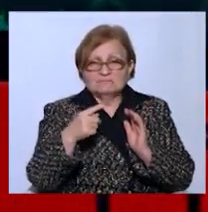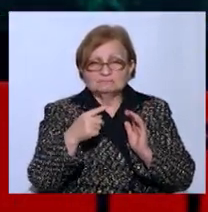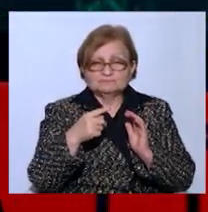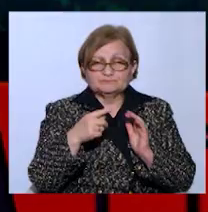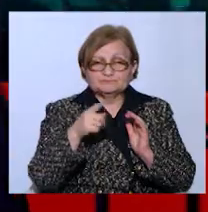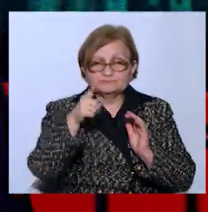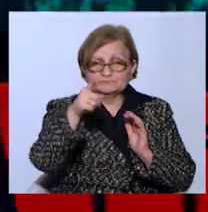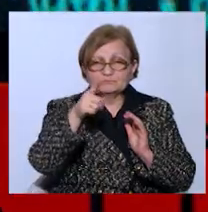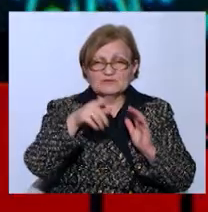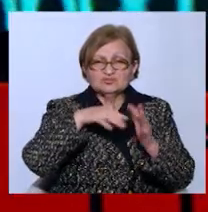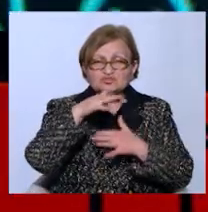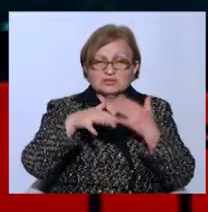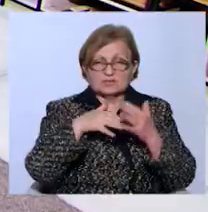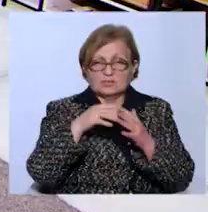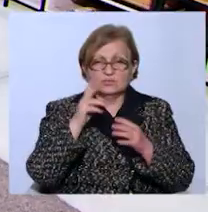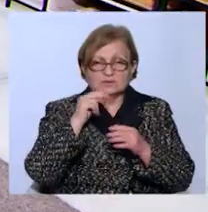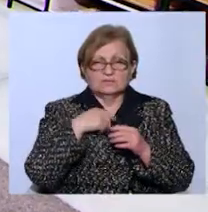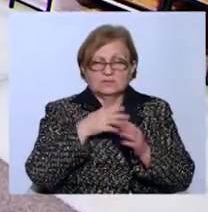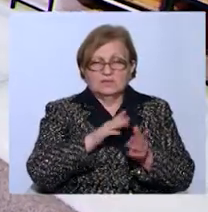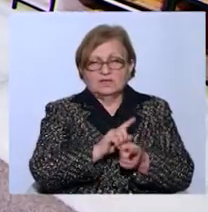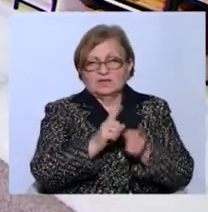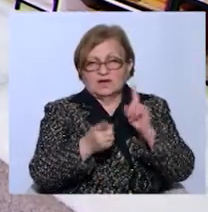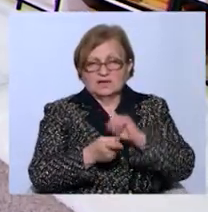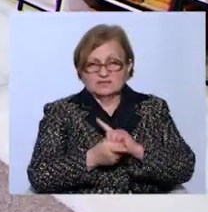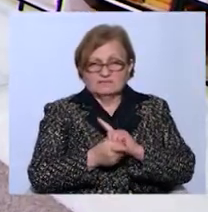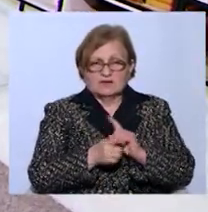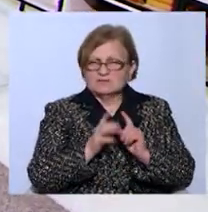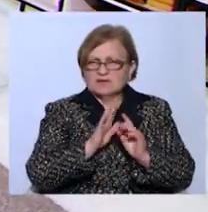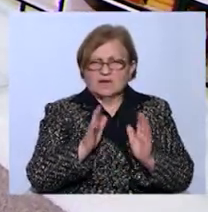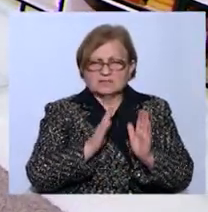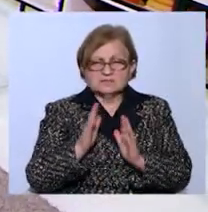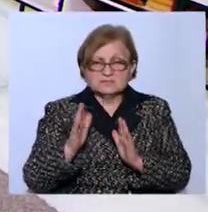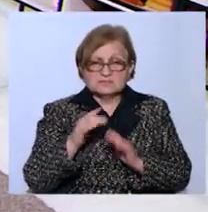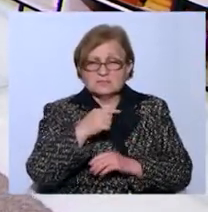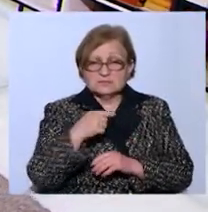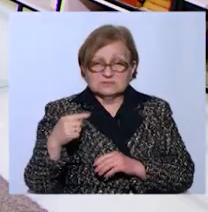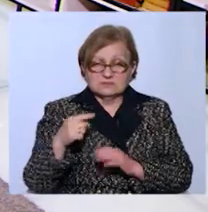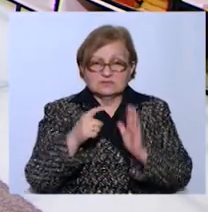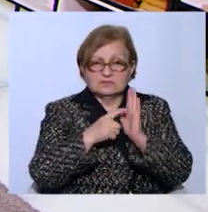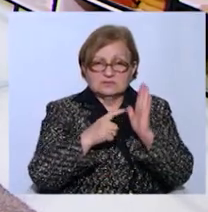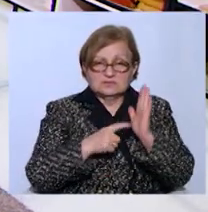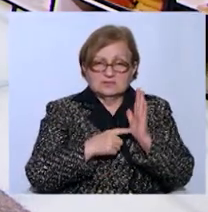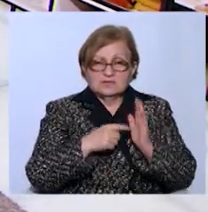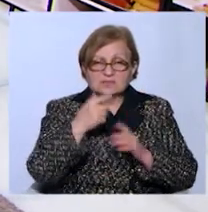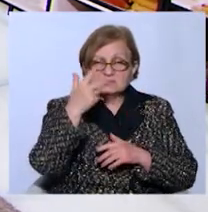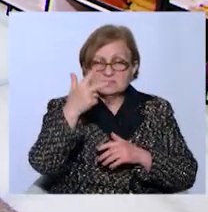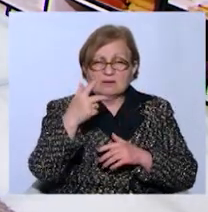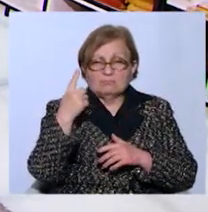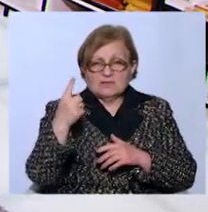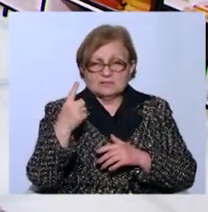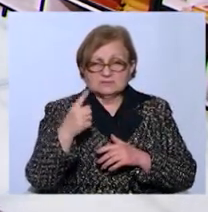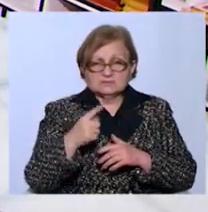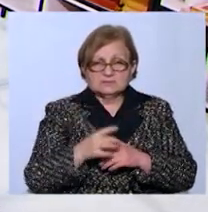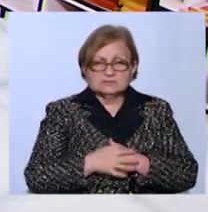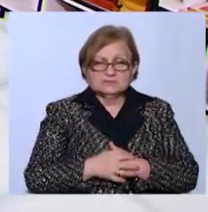ეს შერეული რიცხვი გადავიტანე, გადავიყვანე არაწესიერ წილადად. და ვყოფ 3 მეერთეთზე.